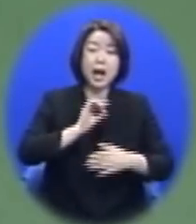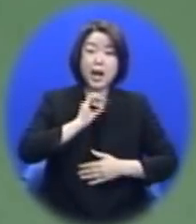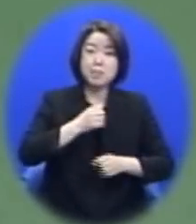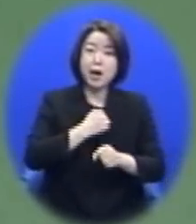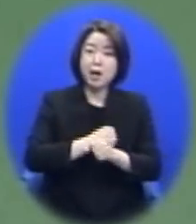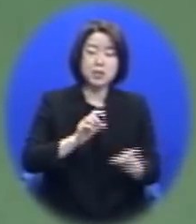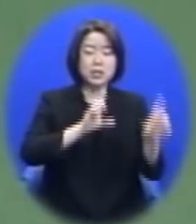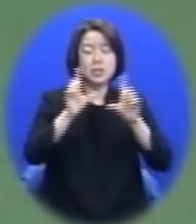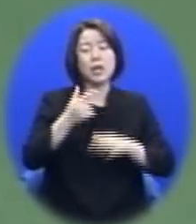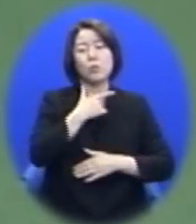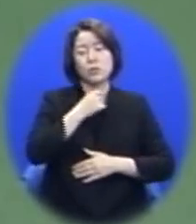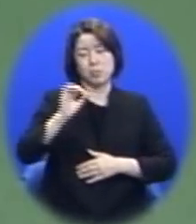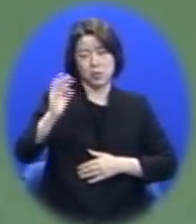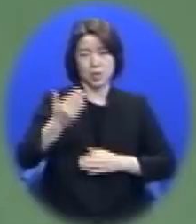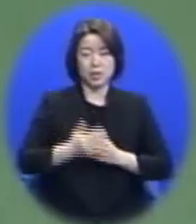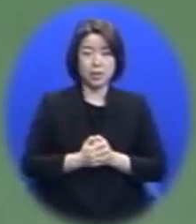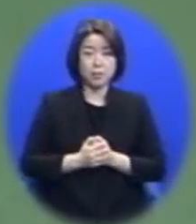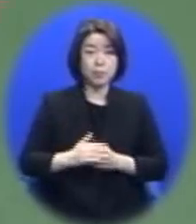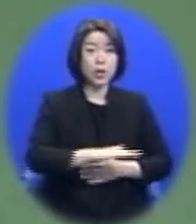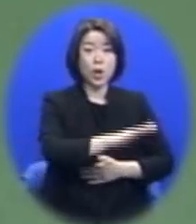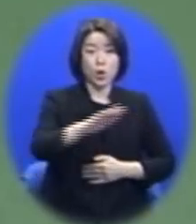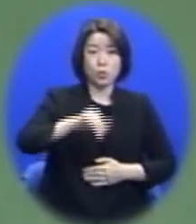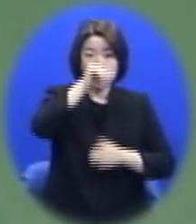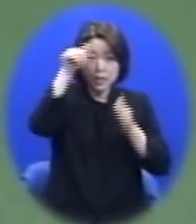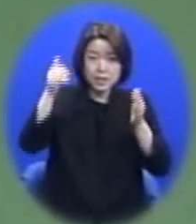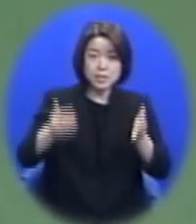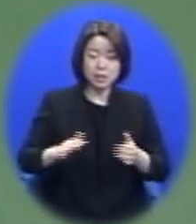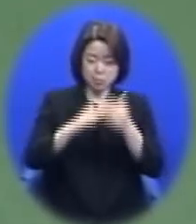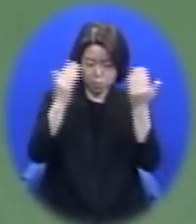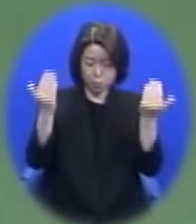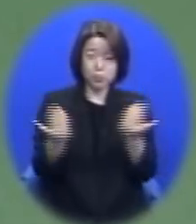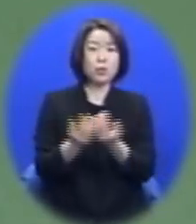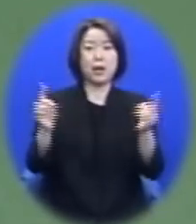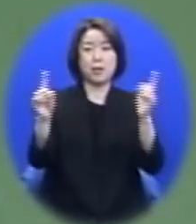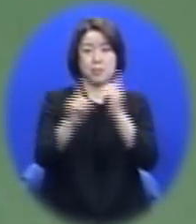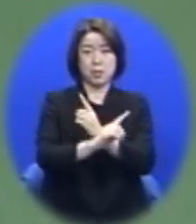됩니다. 우리 인생 전체가 바뀌어버리는 것입니다.